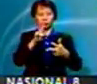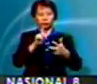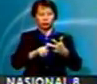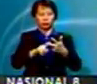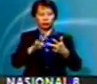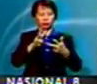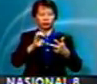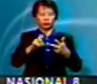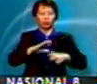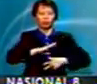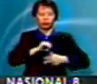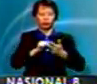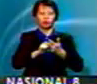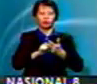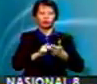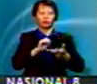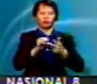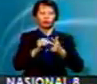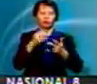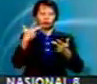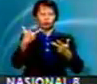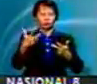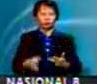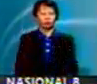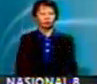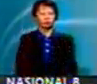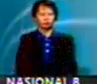manakala Wei Hong berpuas hati dengan gangsa.